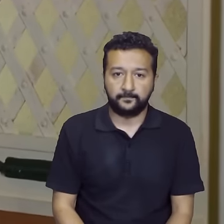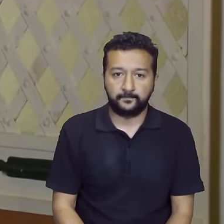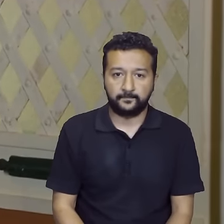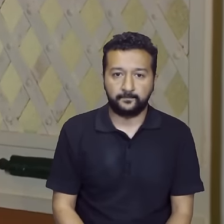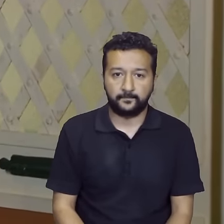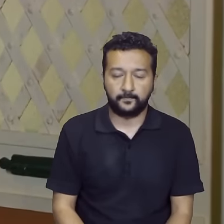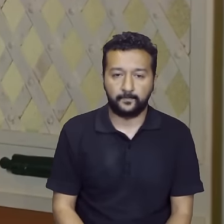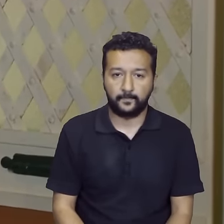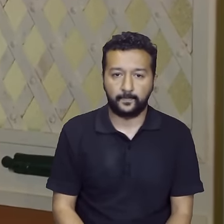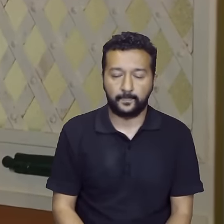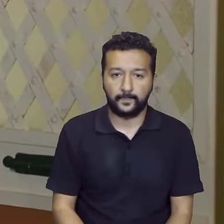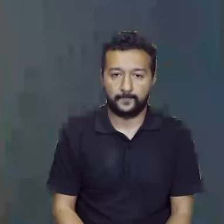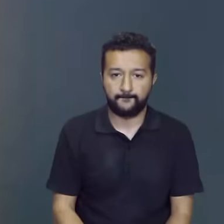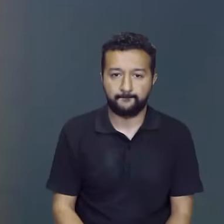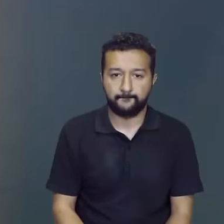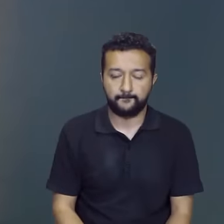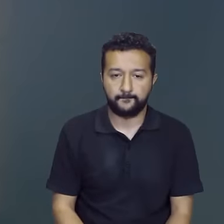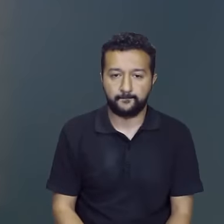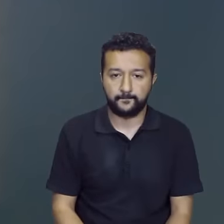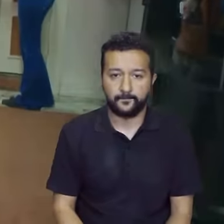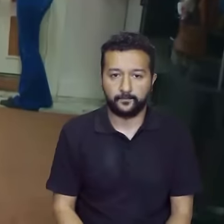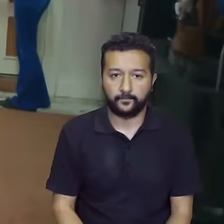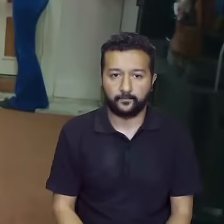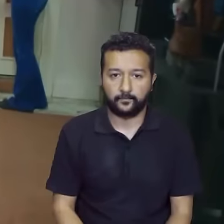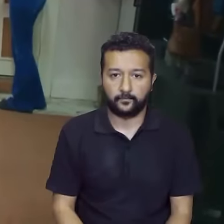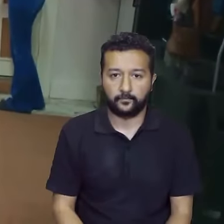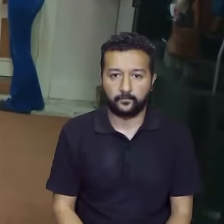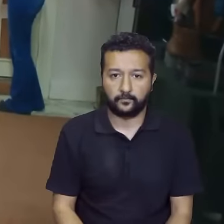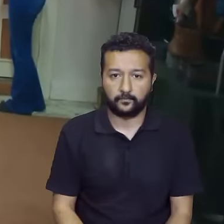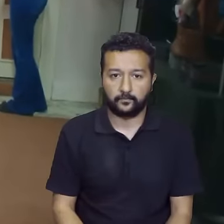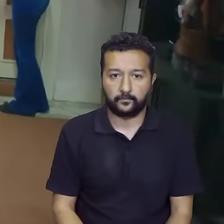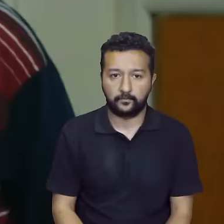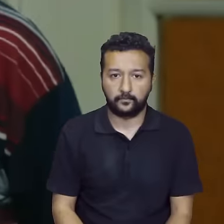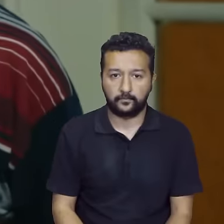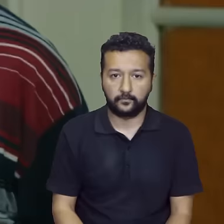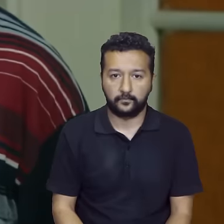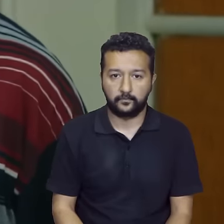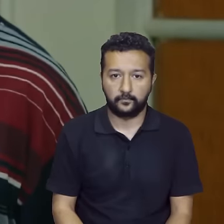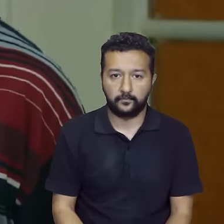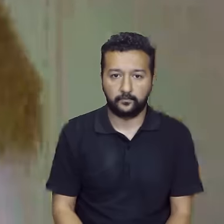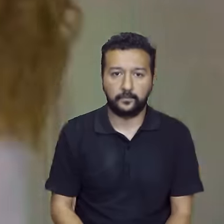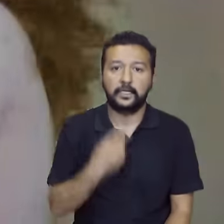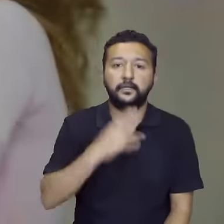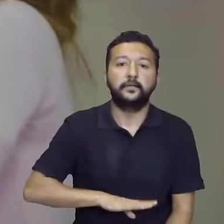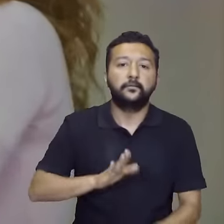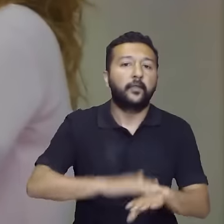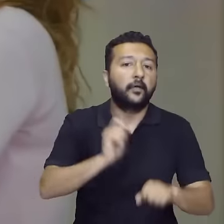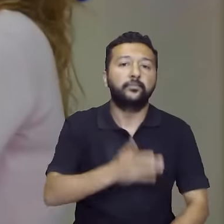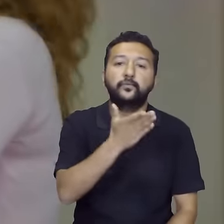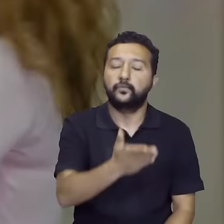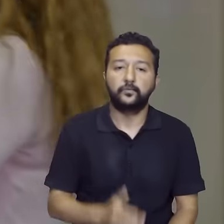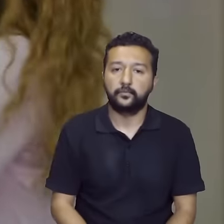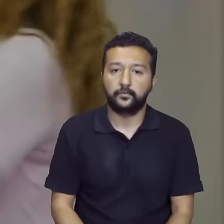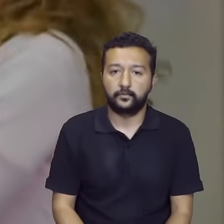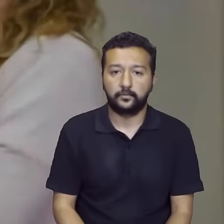Itır dış kapıyı araladı. Tarık'ın kapısını gözetliyor. Münir salondan çıkarken fark etti. Itır kızım, ne yapıyorsun sen orada?